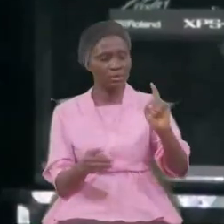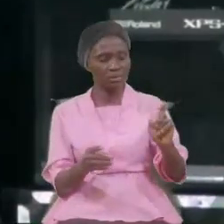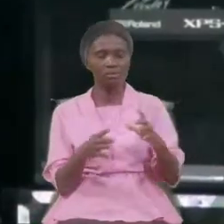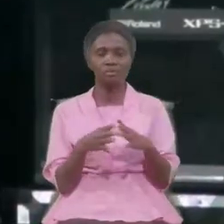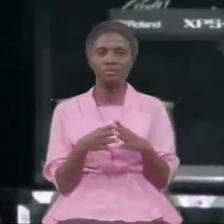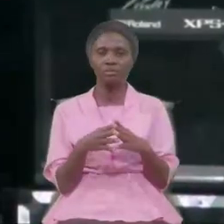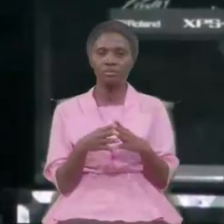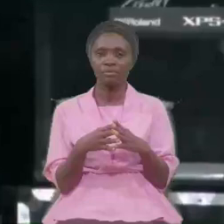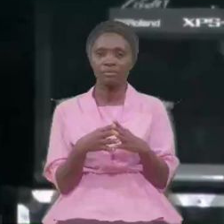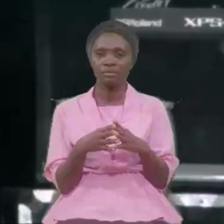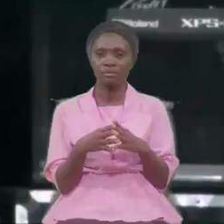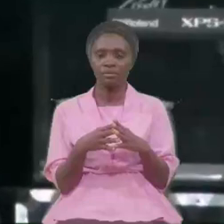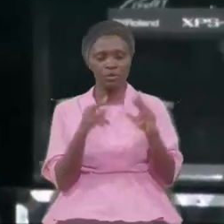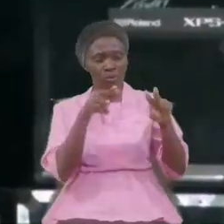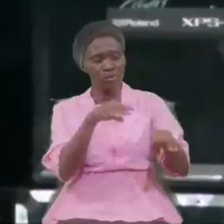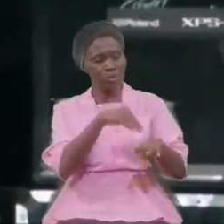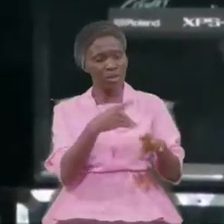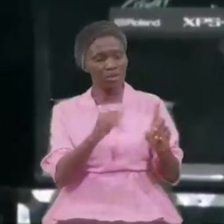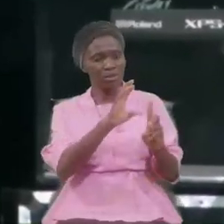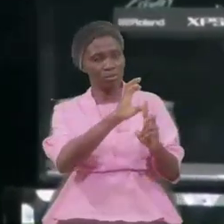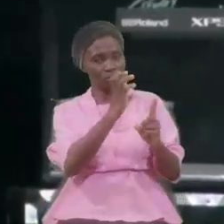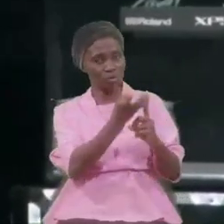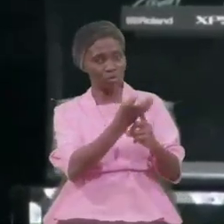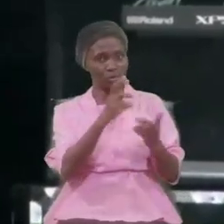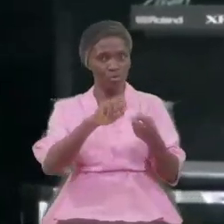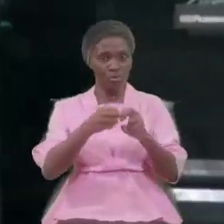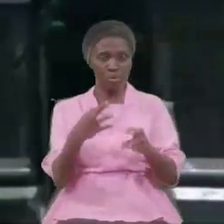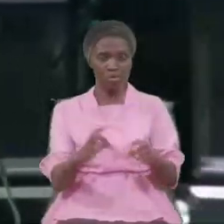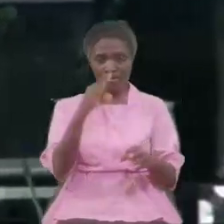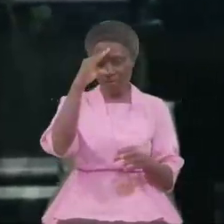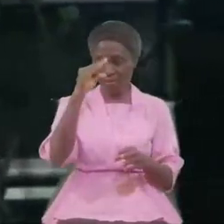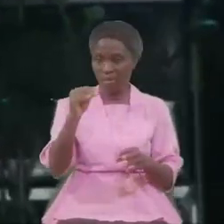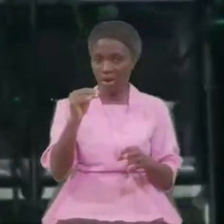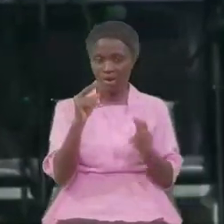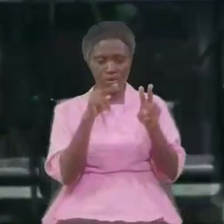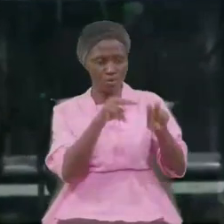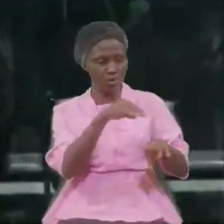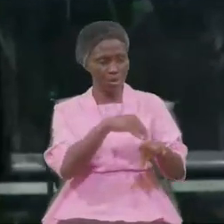qui peut donc être délivré. Quand on voit la condition de l'homme,